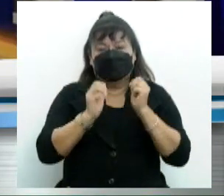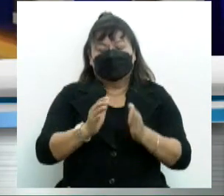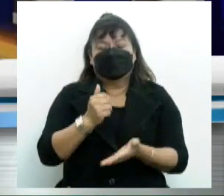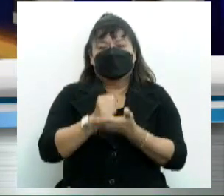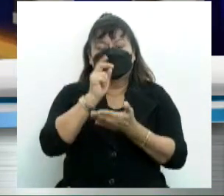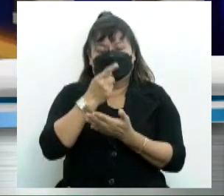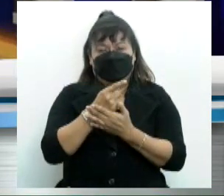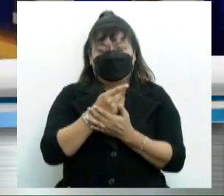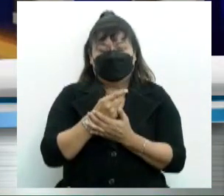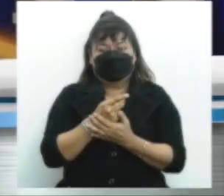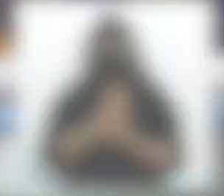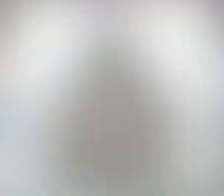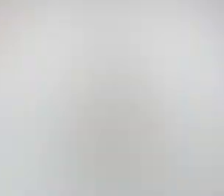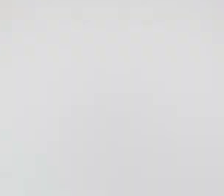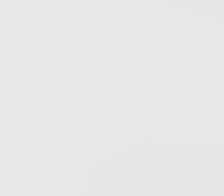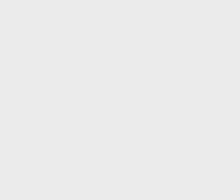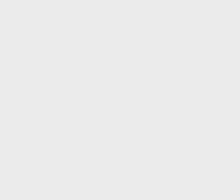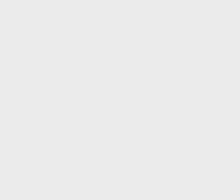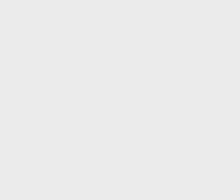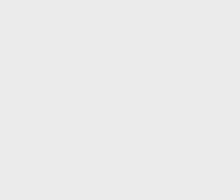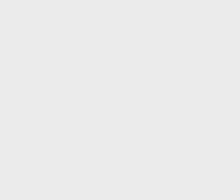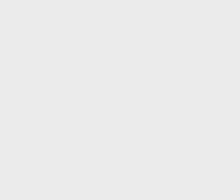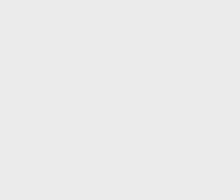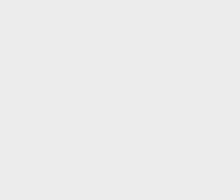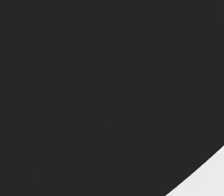ได้ช่วยกันได้ขับเคลื่อนเรื่องนี้นะครับอ่า